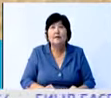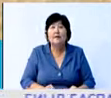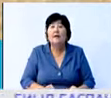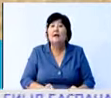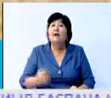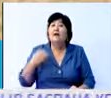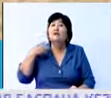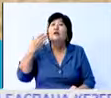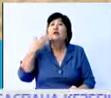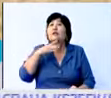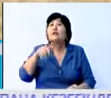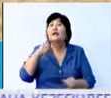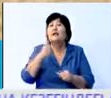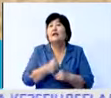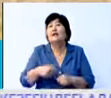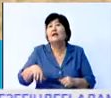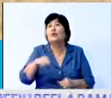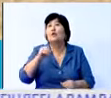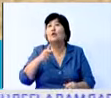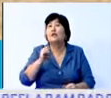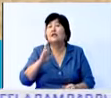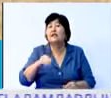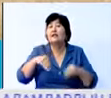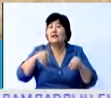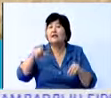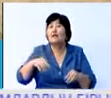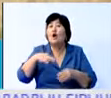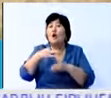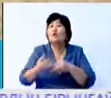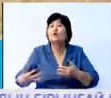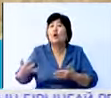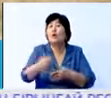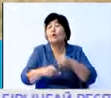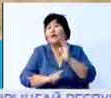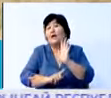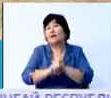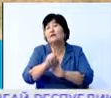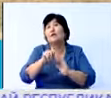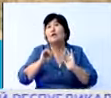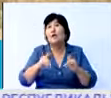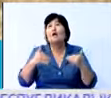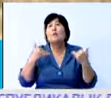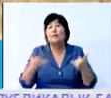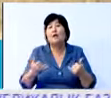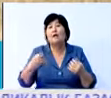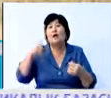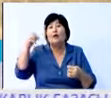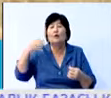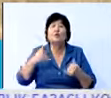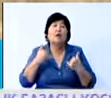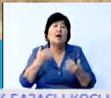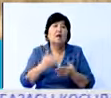Сыр күріші ел арасы. Түгіскендік диқандар күзгі орым науқанын қызу жүргізуде. Биыл күн райы қарасып